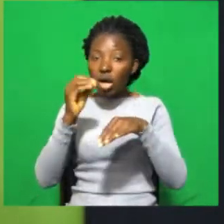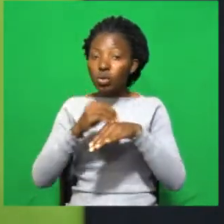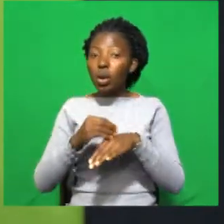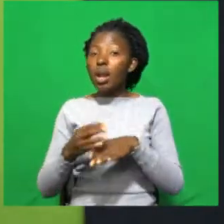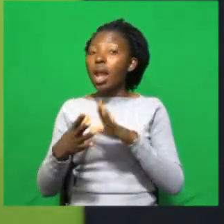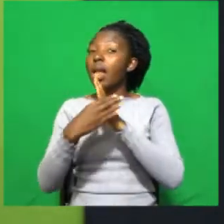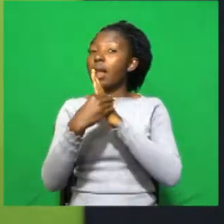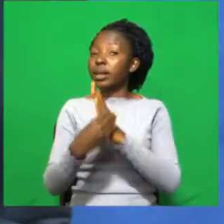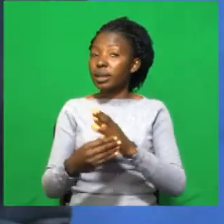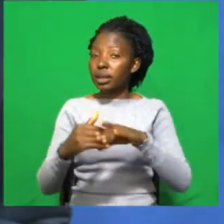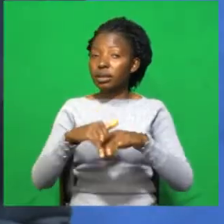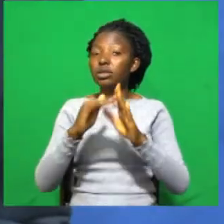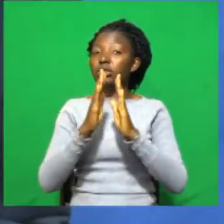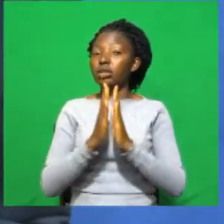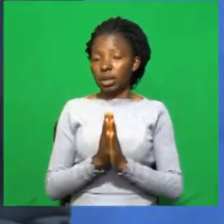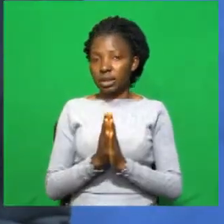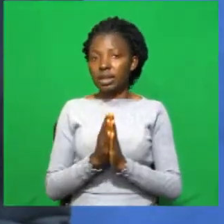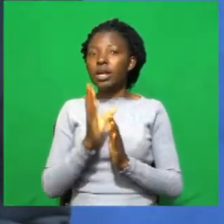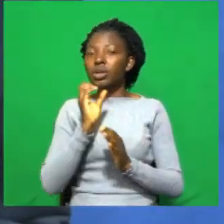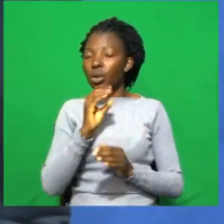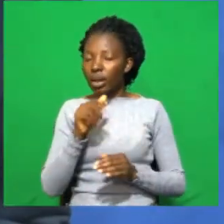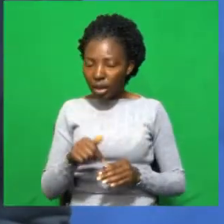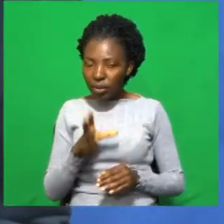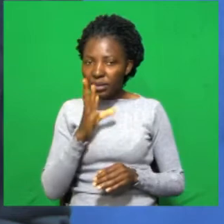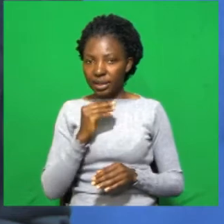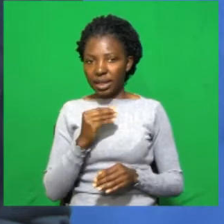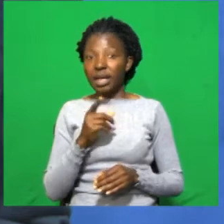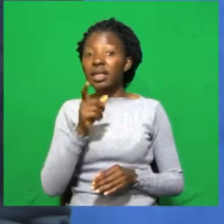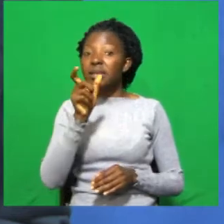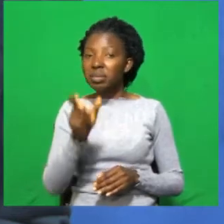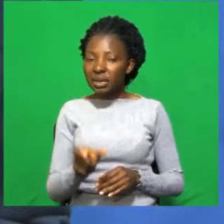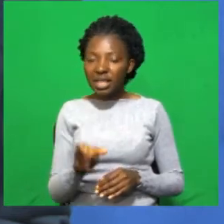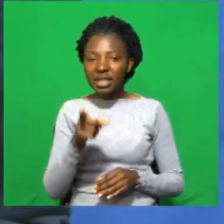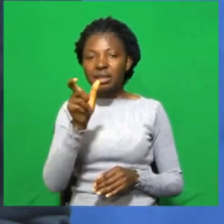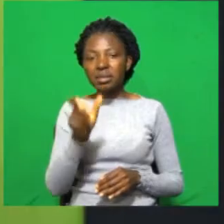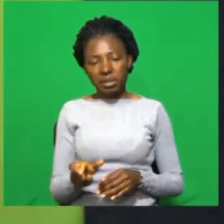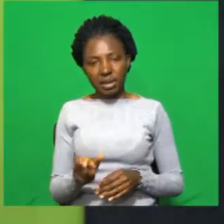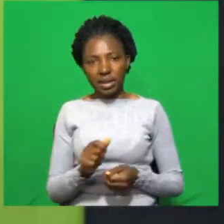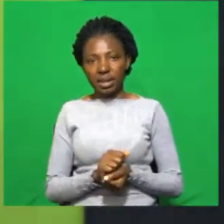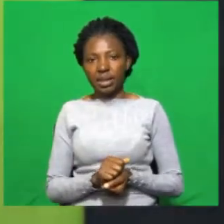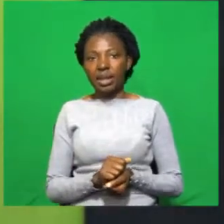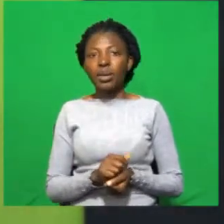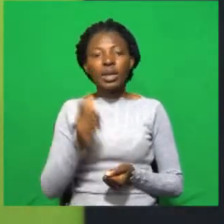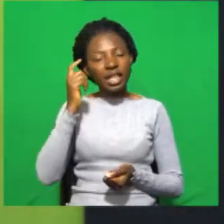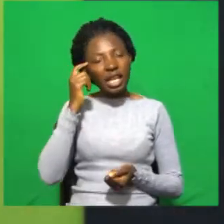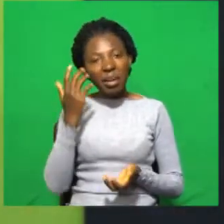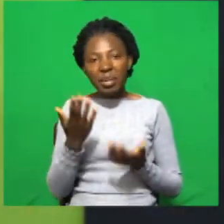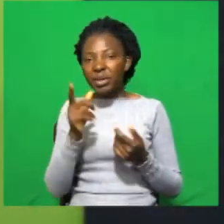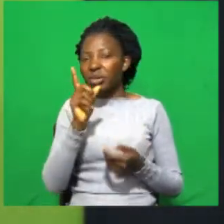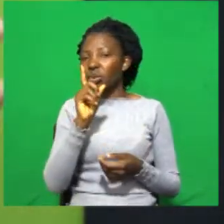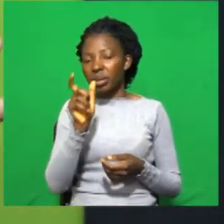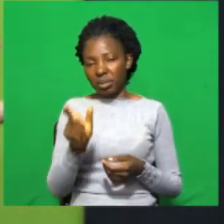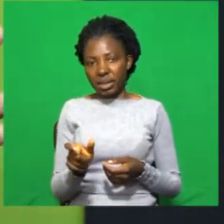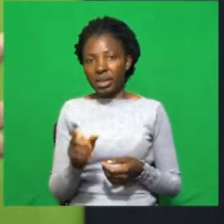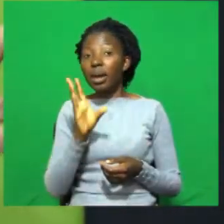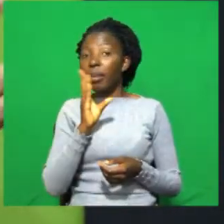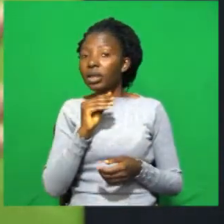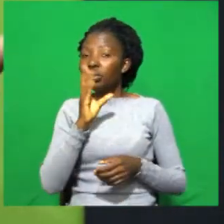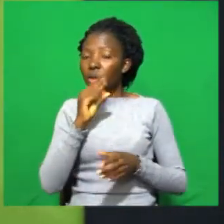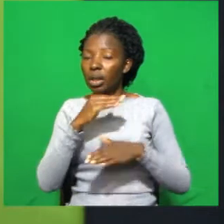kuutungamiri hwechechi nguva iyoyo. Saka ari kushandisa reva rekuti munhu uyu poita kunge pari kurehwa munhu 1 but ari